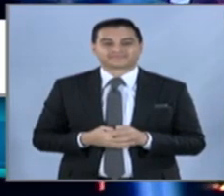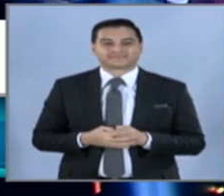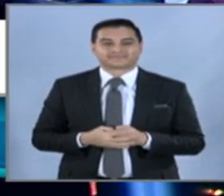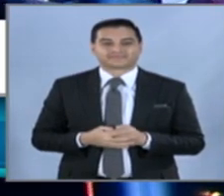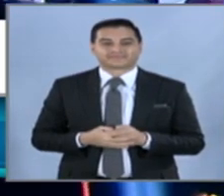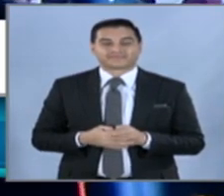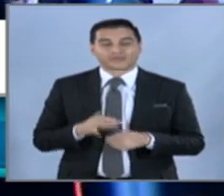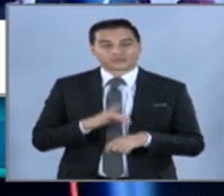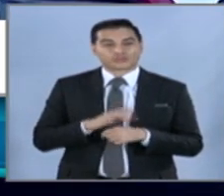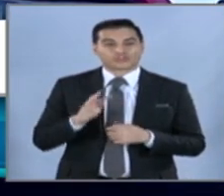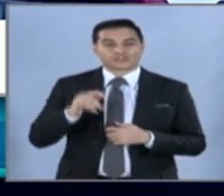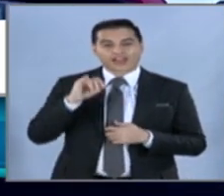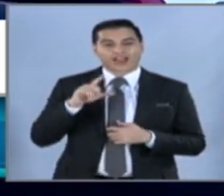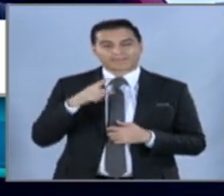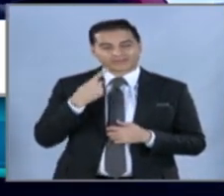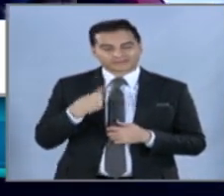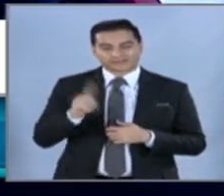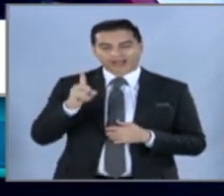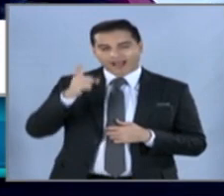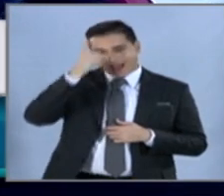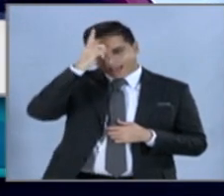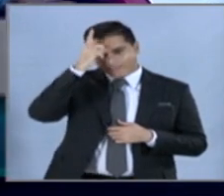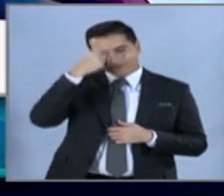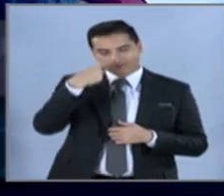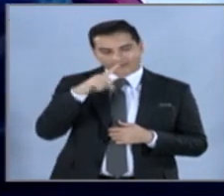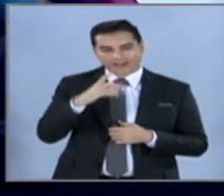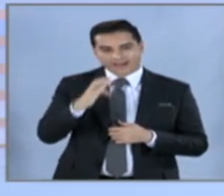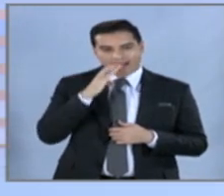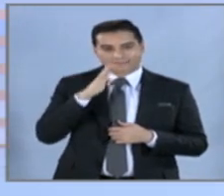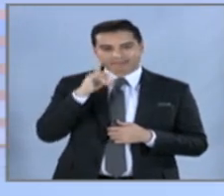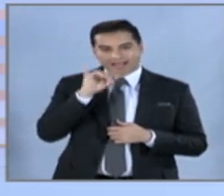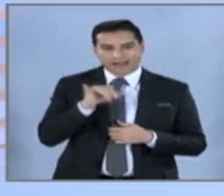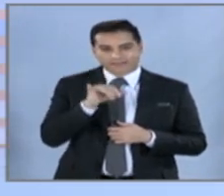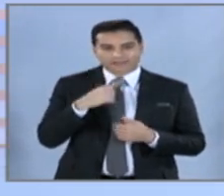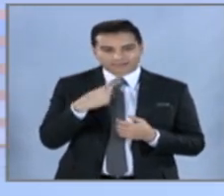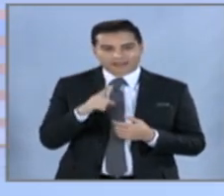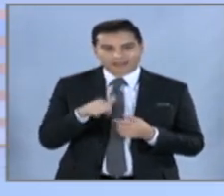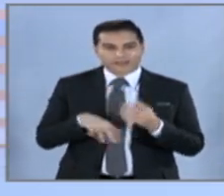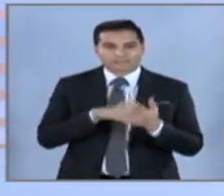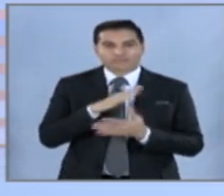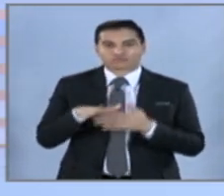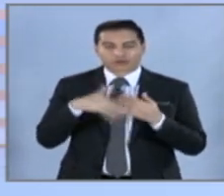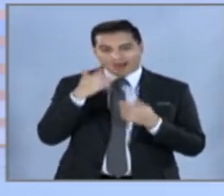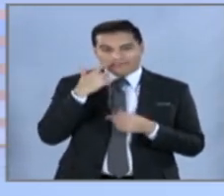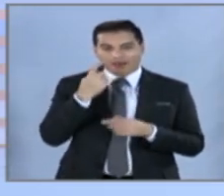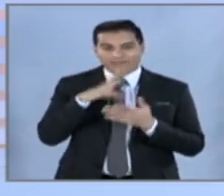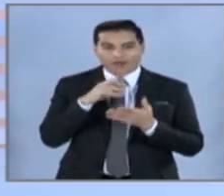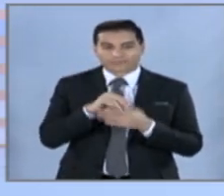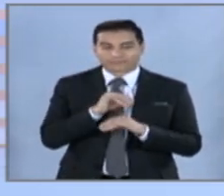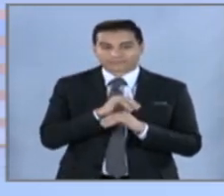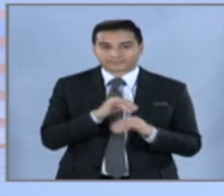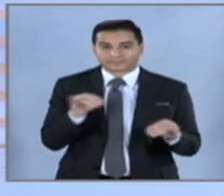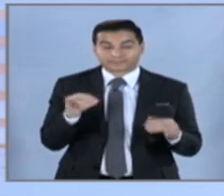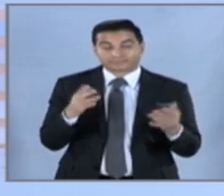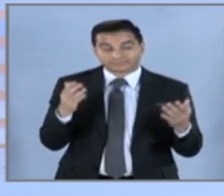يا دكتور شامل، هي فعلا ألمانيا. برافو عليك يا سلمى، كانت هتبقى مشكلة. العشرين نقطة دول